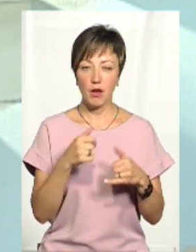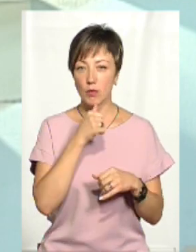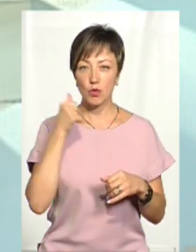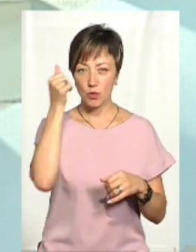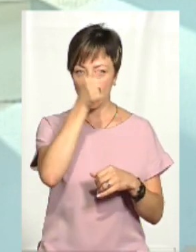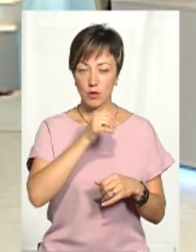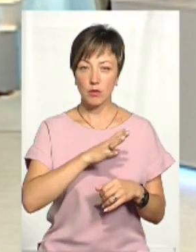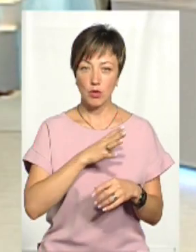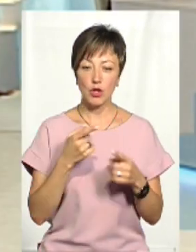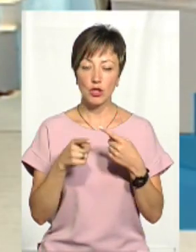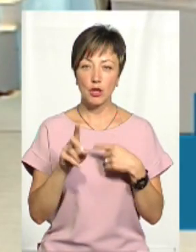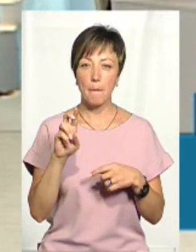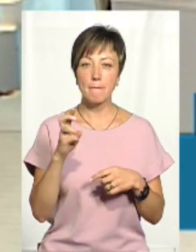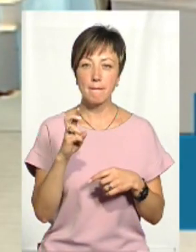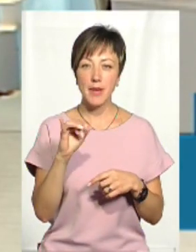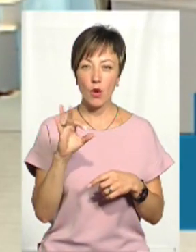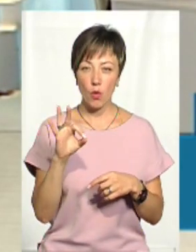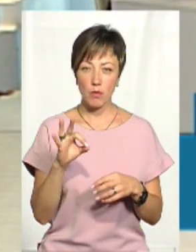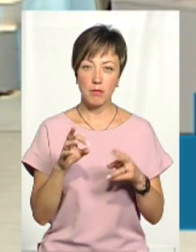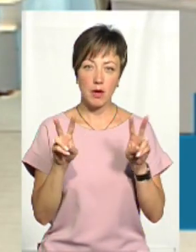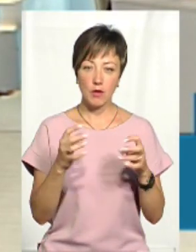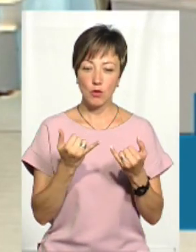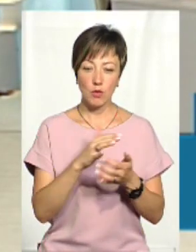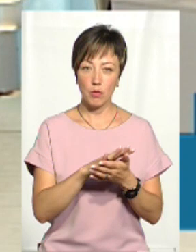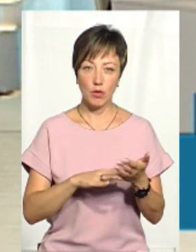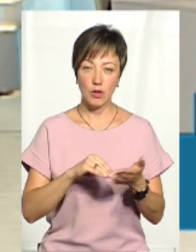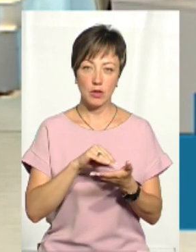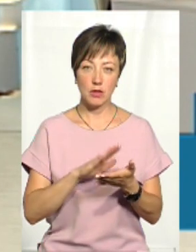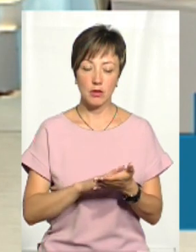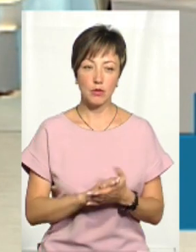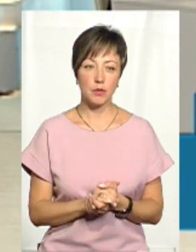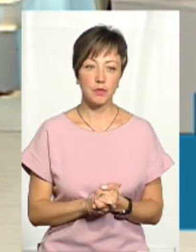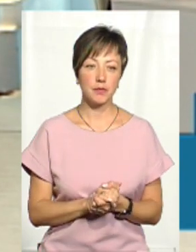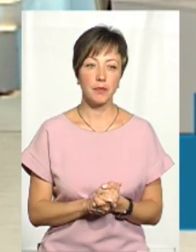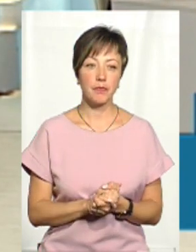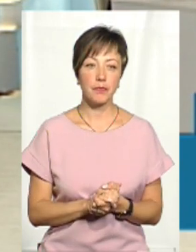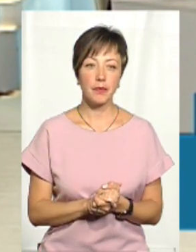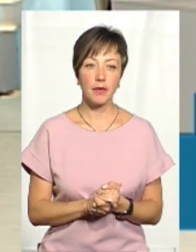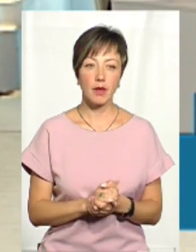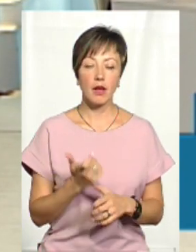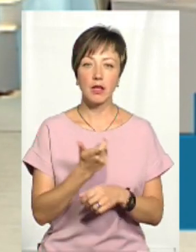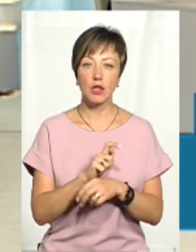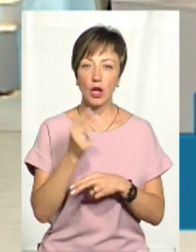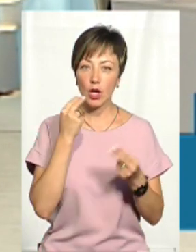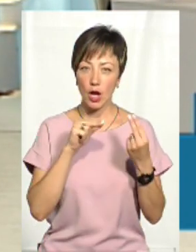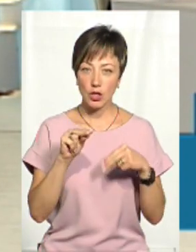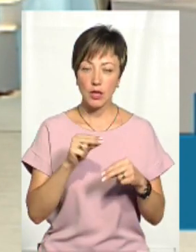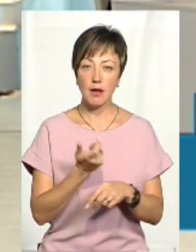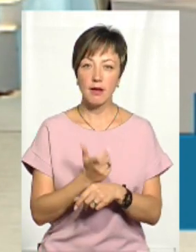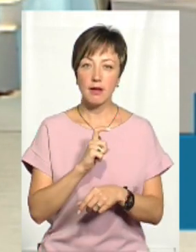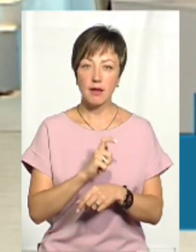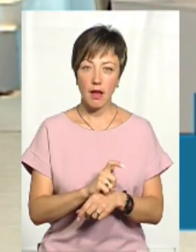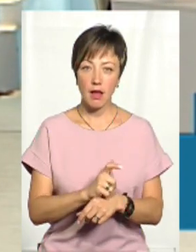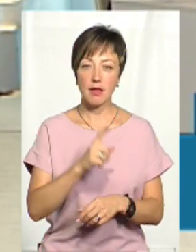минулому році ще були біологічні препарати, в цьому році їм не продовжили реєстрацію. Самим найкращим,